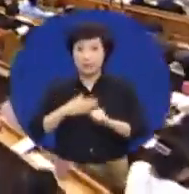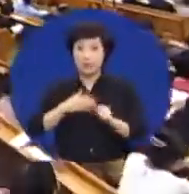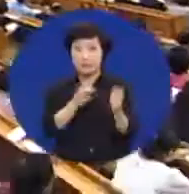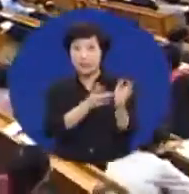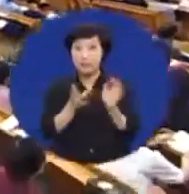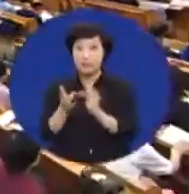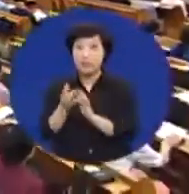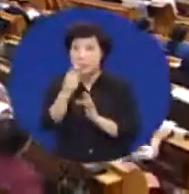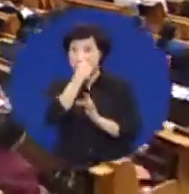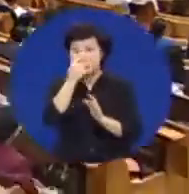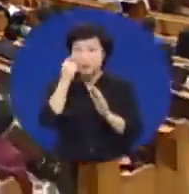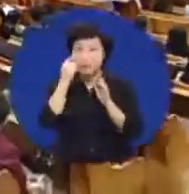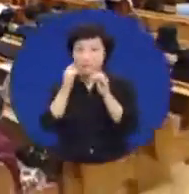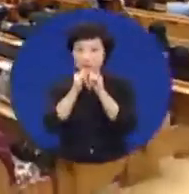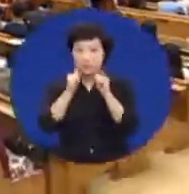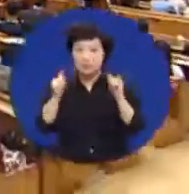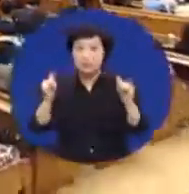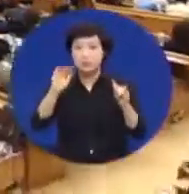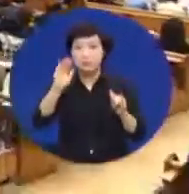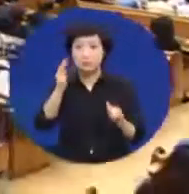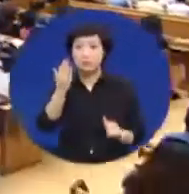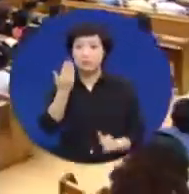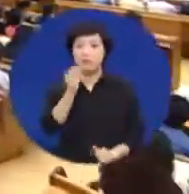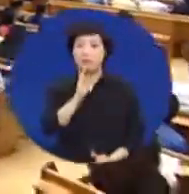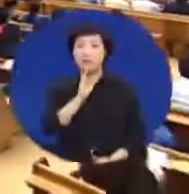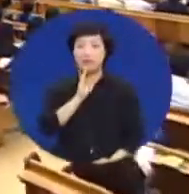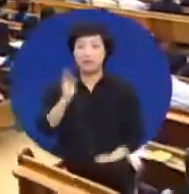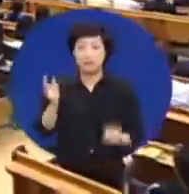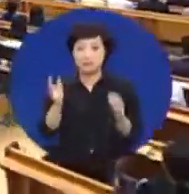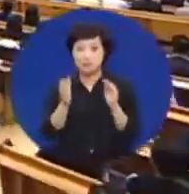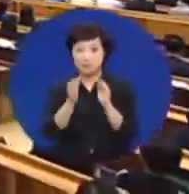내 증인이 되리라 하시니라. 아멘.